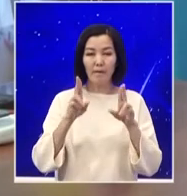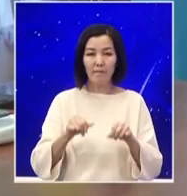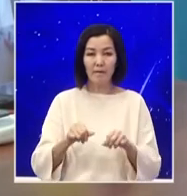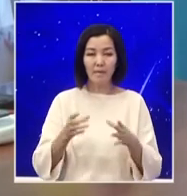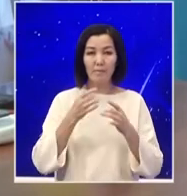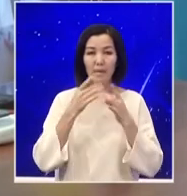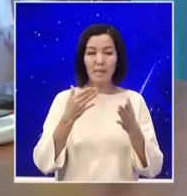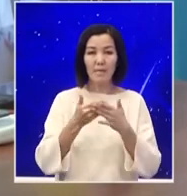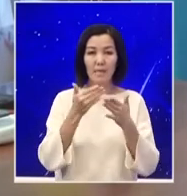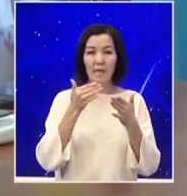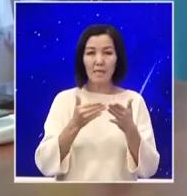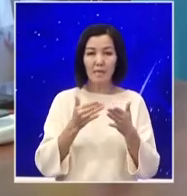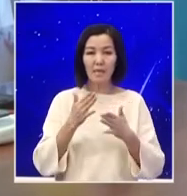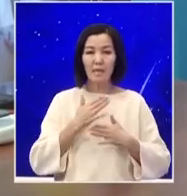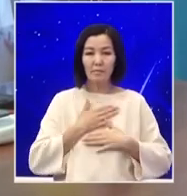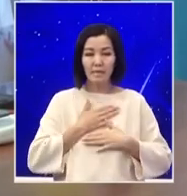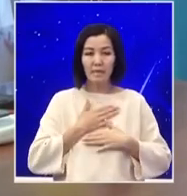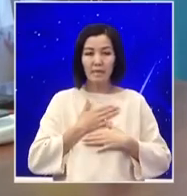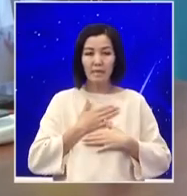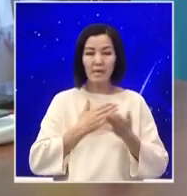мерекесі қарсаңында біздің